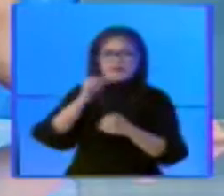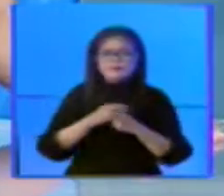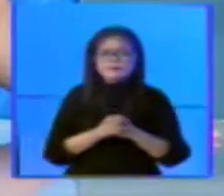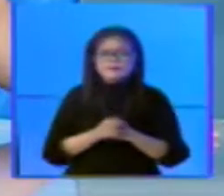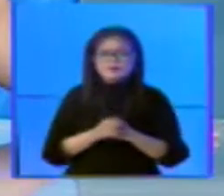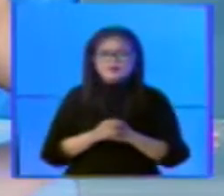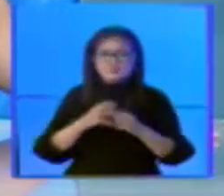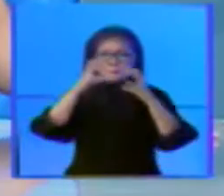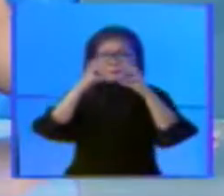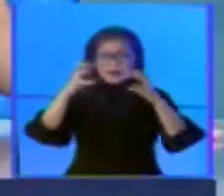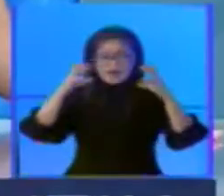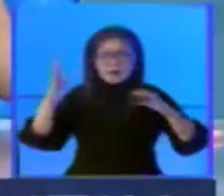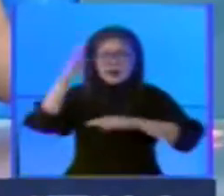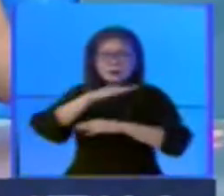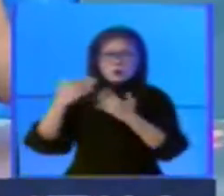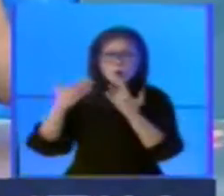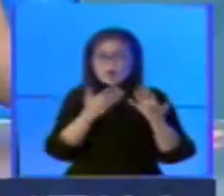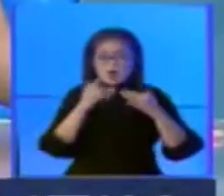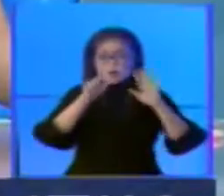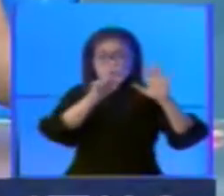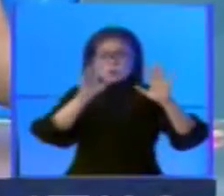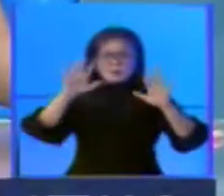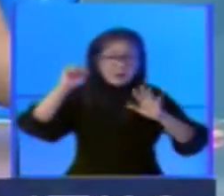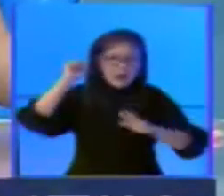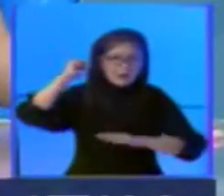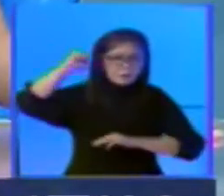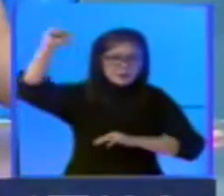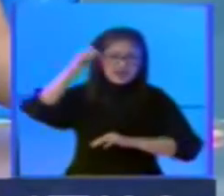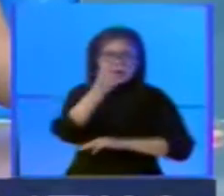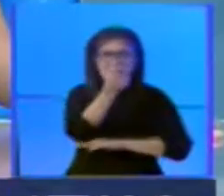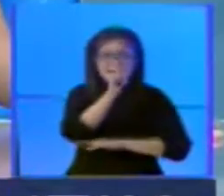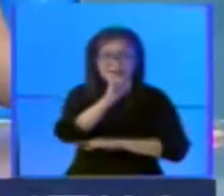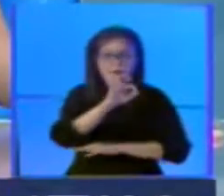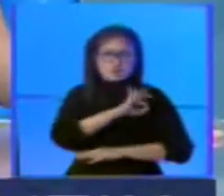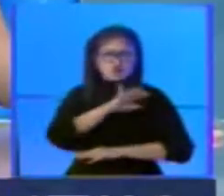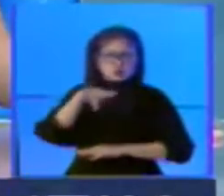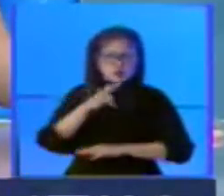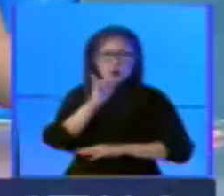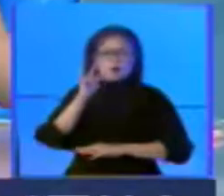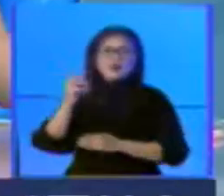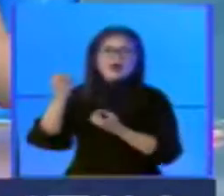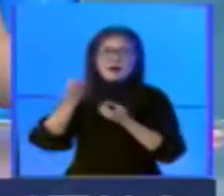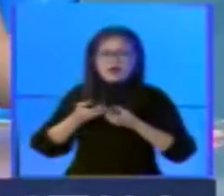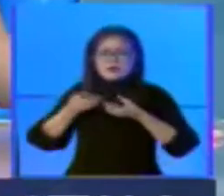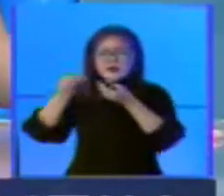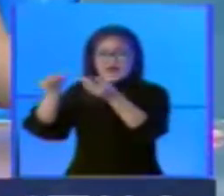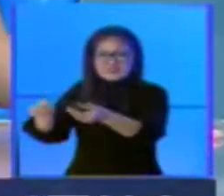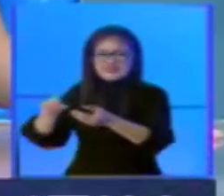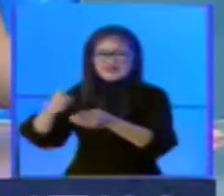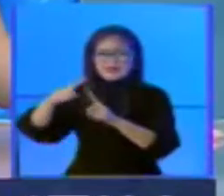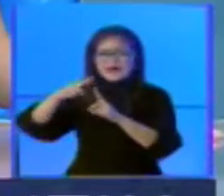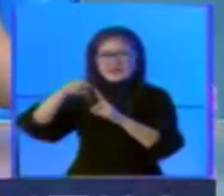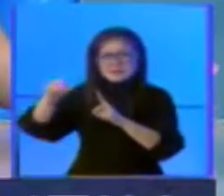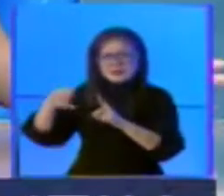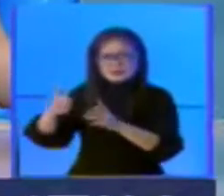Hai Bisa dalam peringatan hari ulang tahun ke-75 kemerdekaan Republik Indonesia presiden Joko Widodo menganugerahkan tanda jasa dan tanda kehormatan